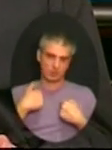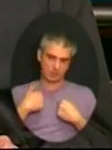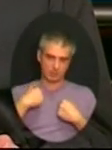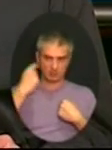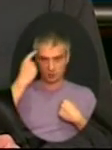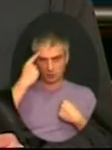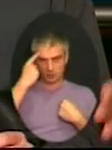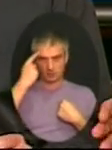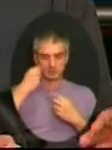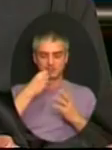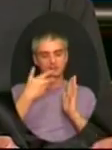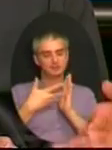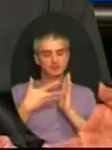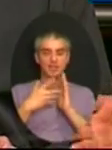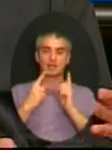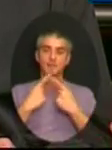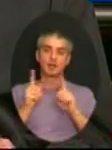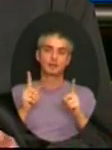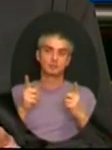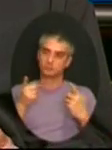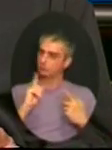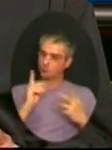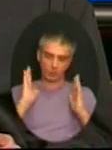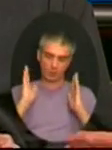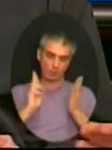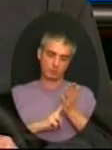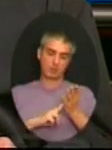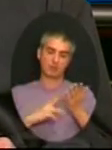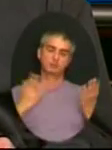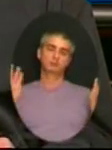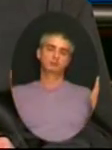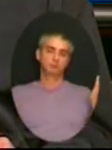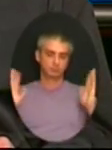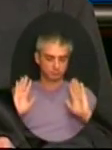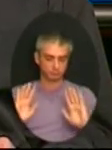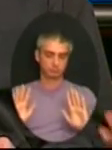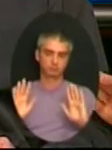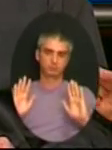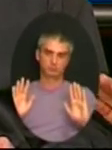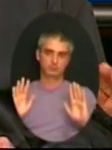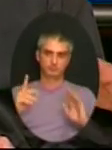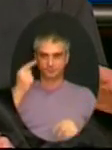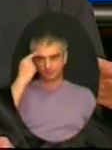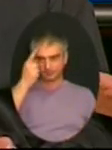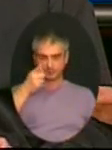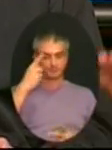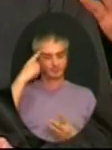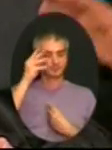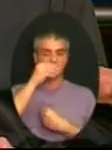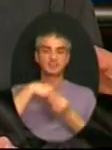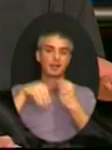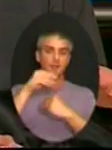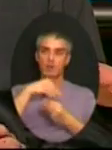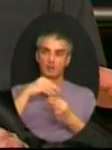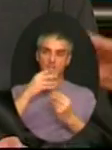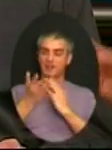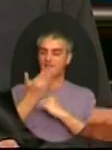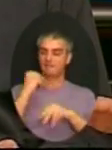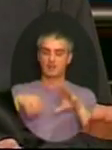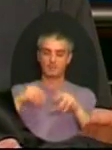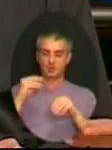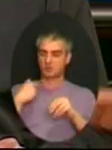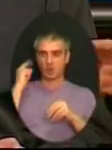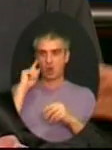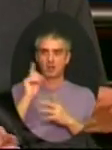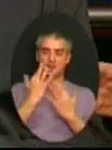יודעת מסקרים אחרים, שהם גם לא כל כך נכונים. אז בואו נשים את הדברים. את יודעת, ספקולציות, לפני בחירות שאנחנו